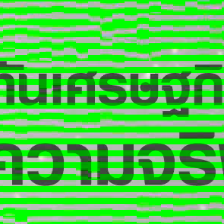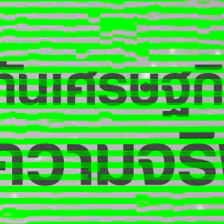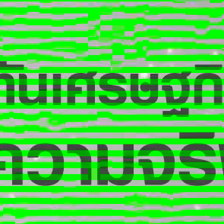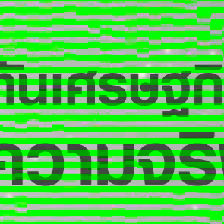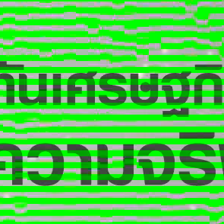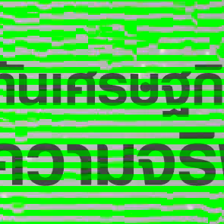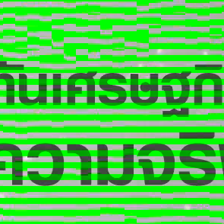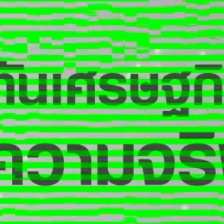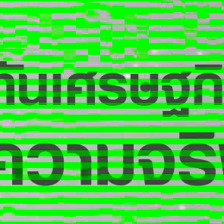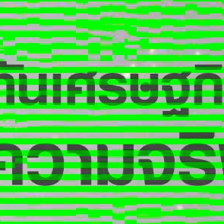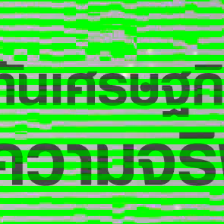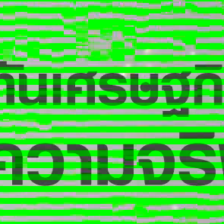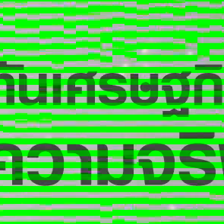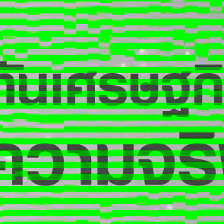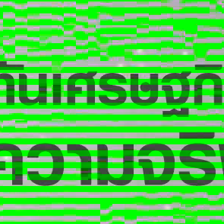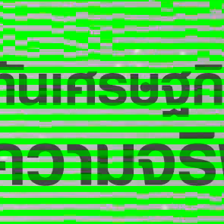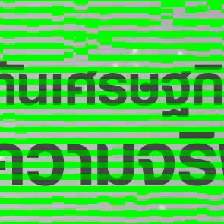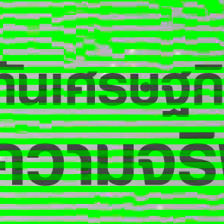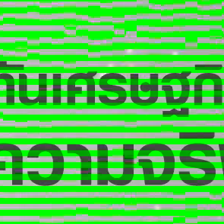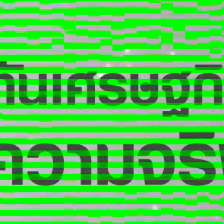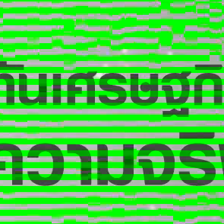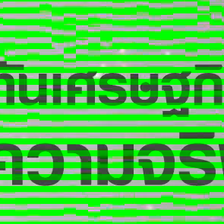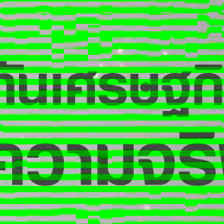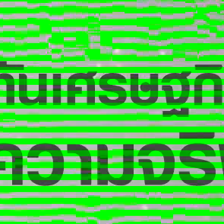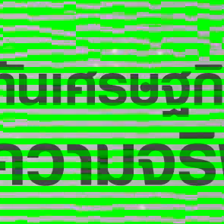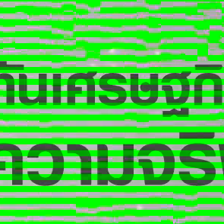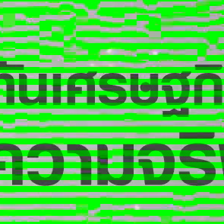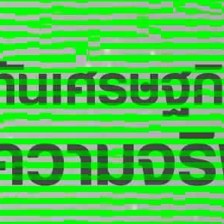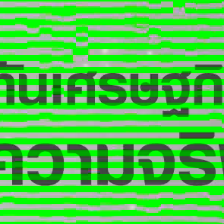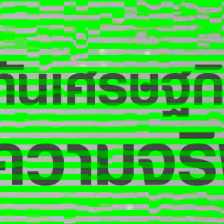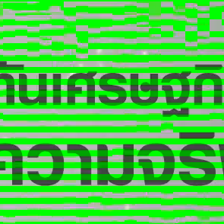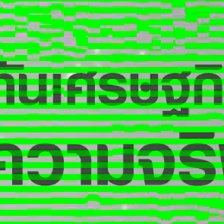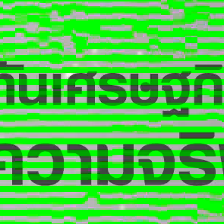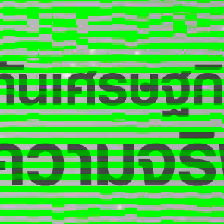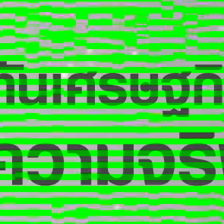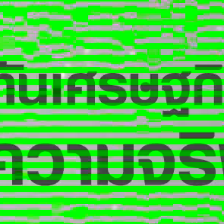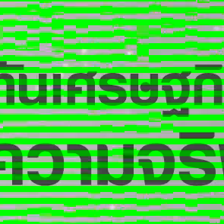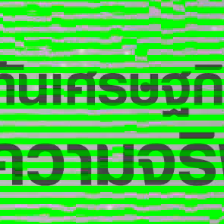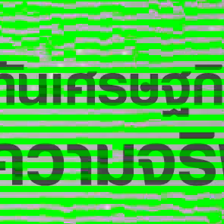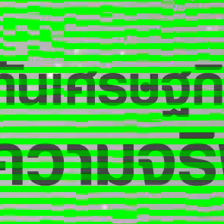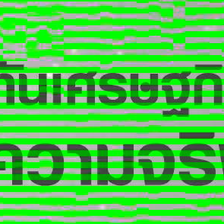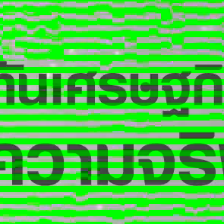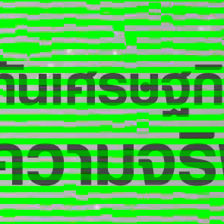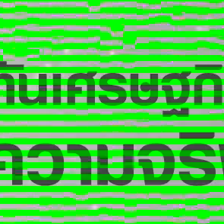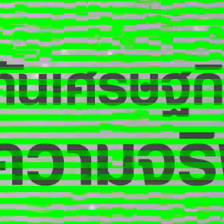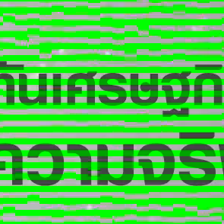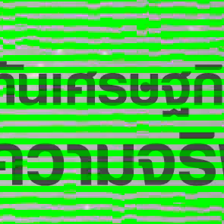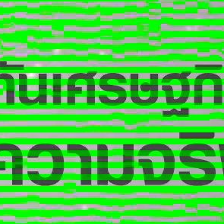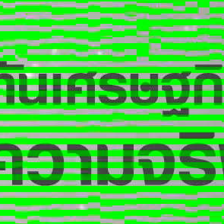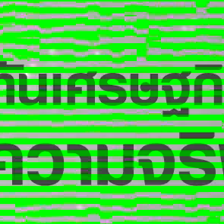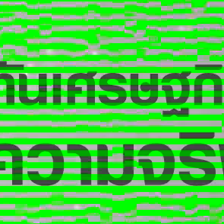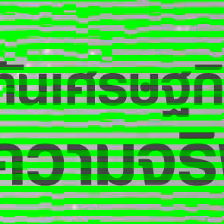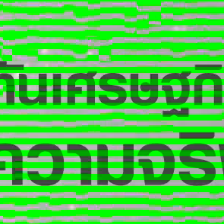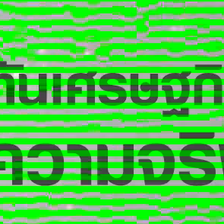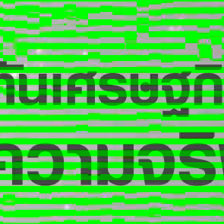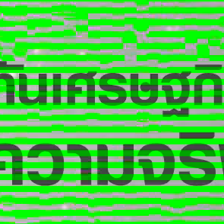ขอบคุณที่ติดตามรับชม TNN News ข่าวเที่ยงค่ะอย่าลืมนะคะกด Subscribe กดกระดิ่งกดไลค์กดแชร์ในทุกช่องท